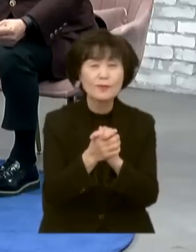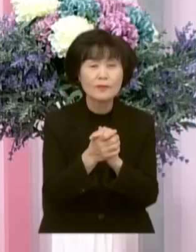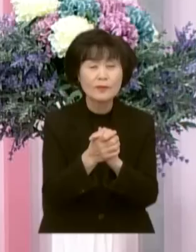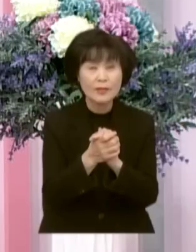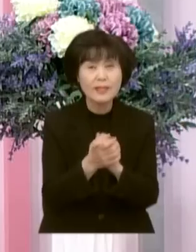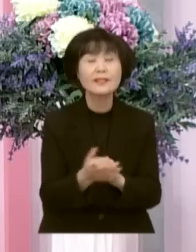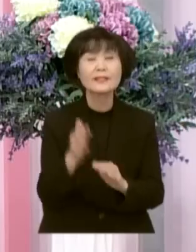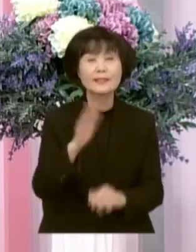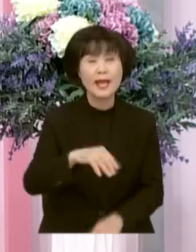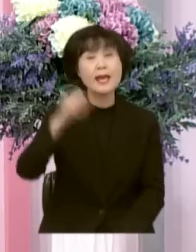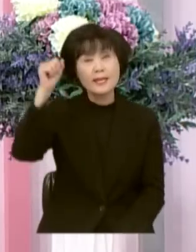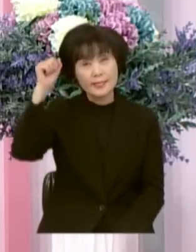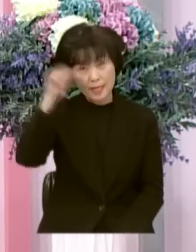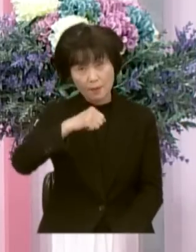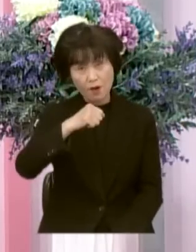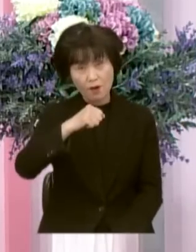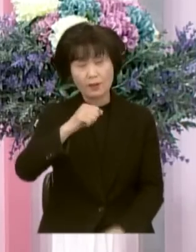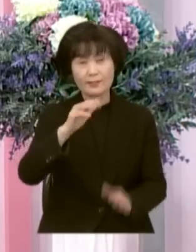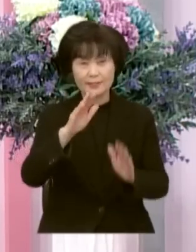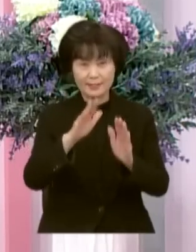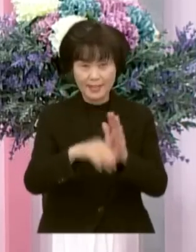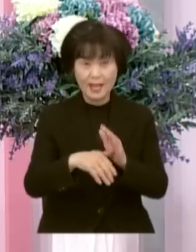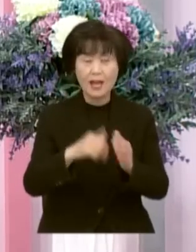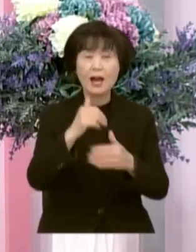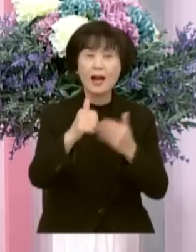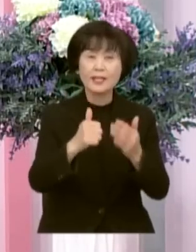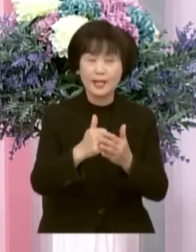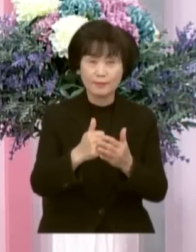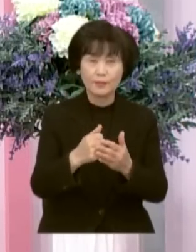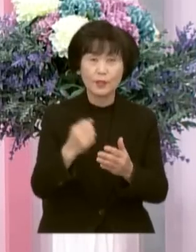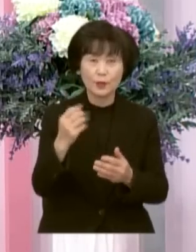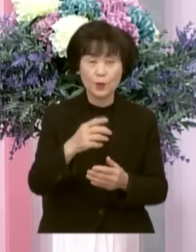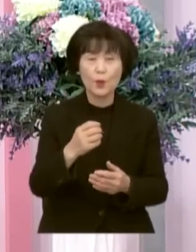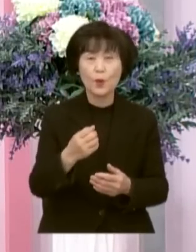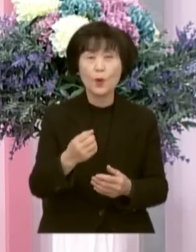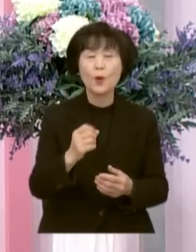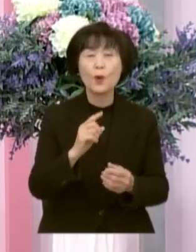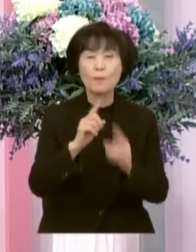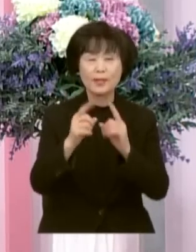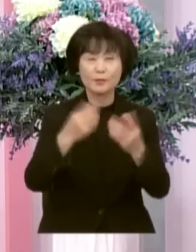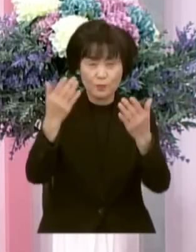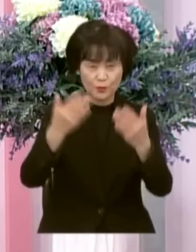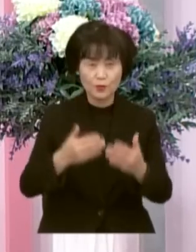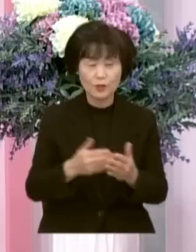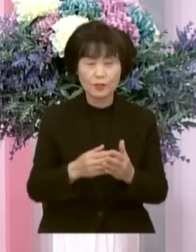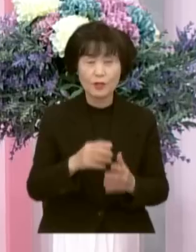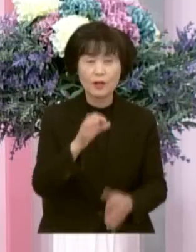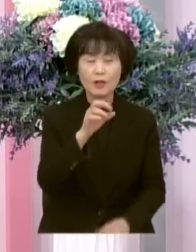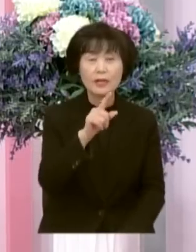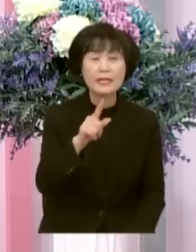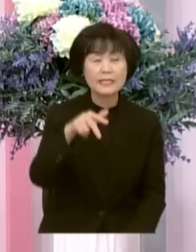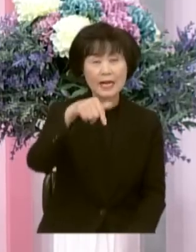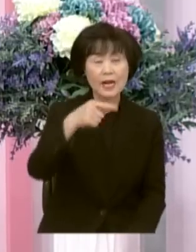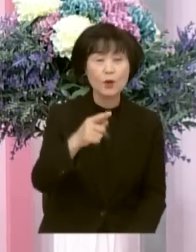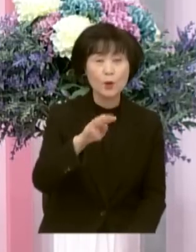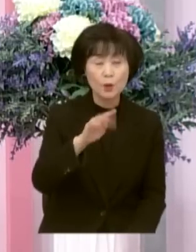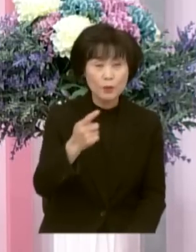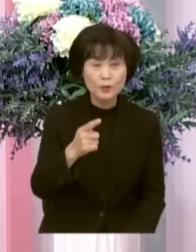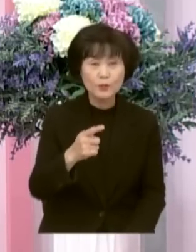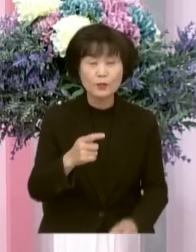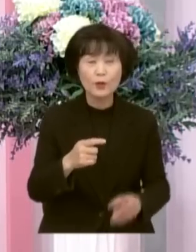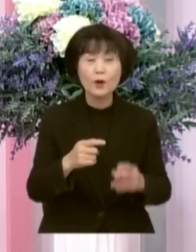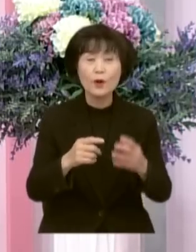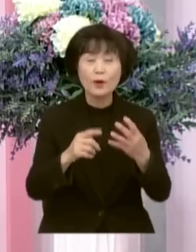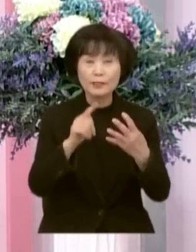근데 새벽에 하나님께서 음성을 들려주셨어요. 저 성경 잘 모르는데 야고보서 4장